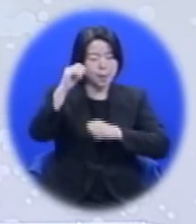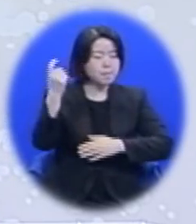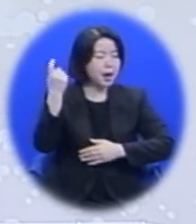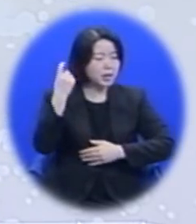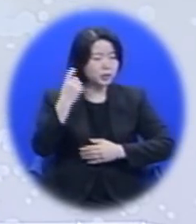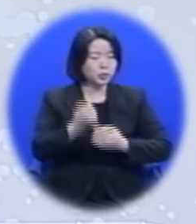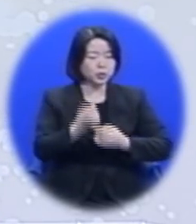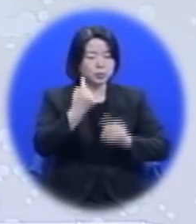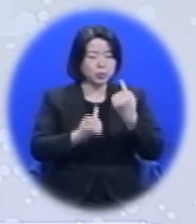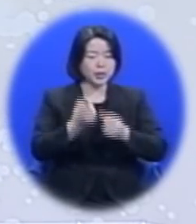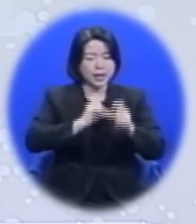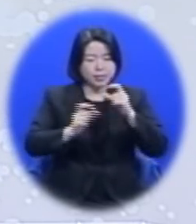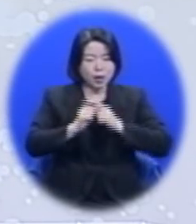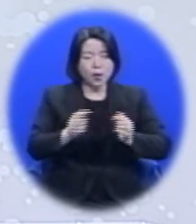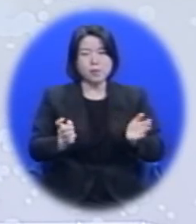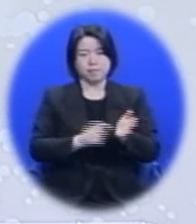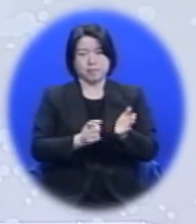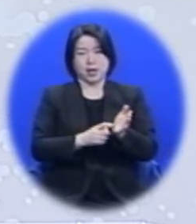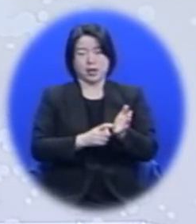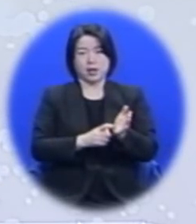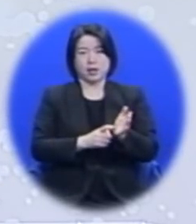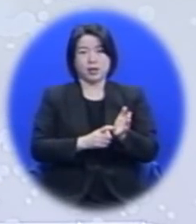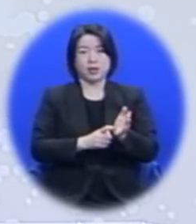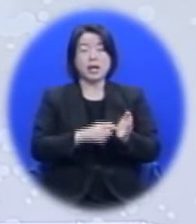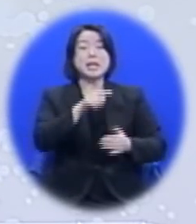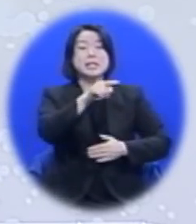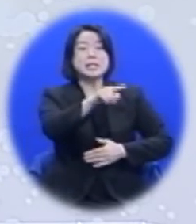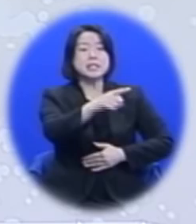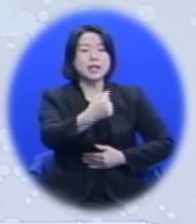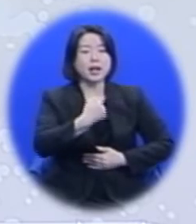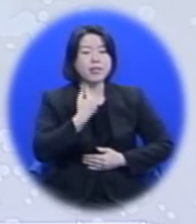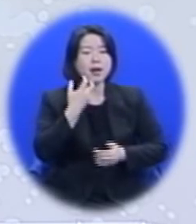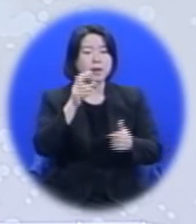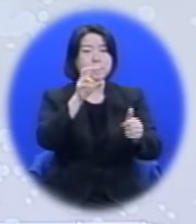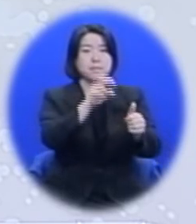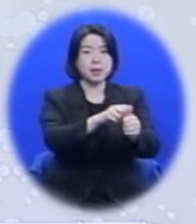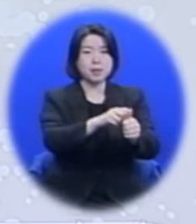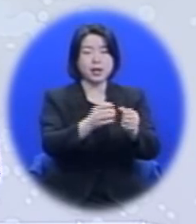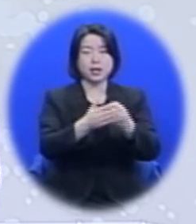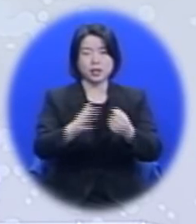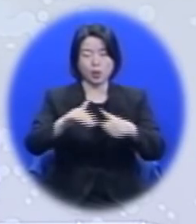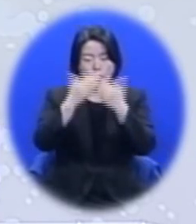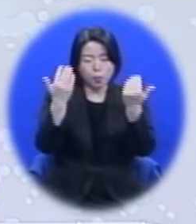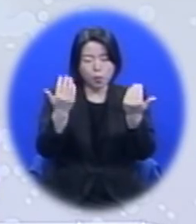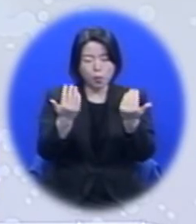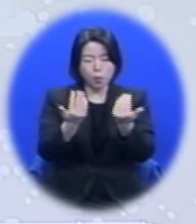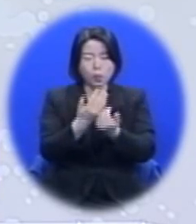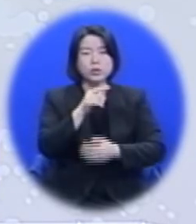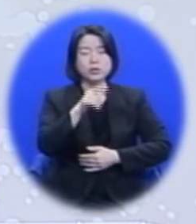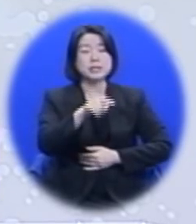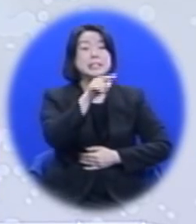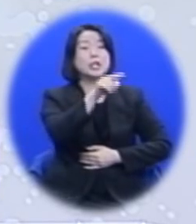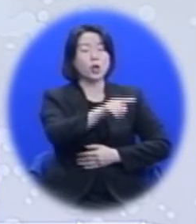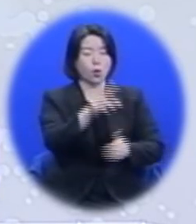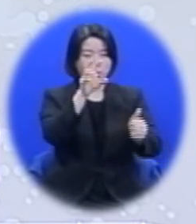더 긴박하게. 내가 나를 배반하기에 모든 것이 너를 배반한다.